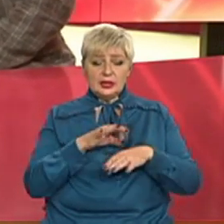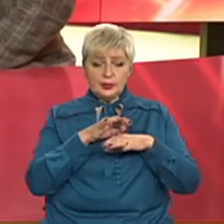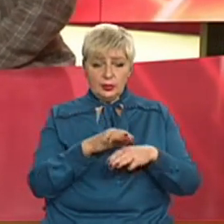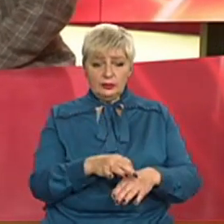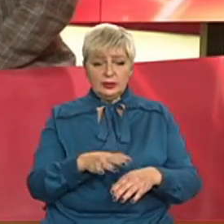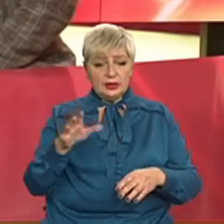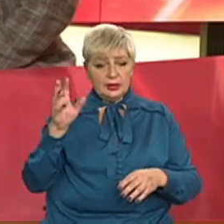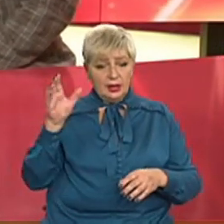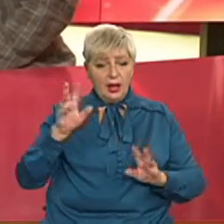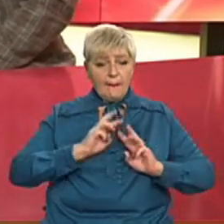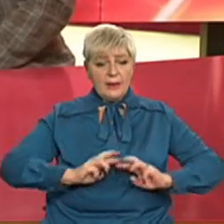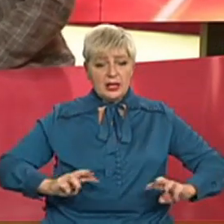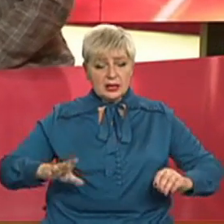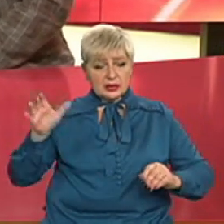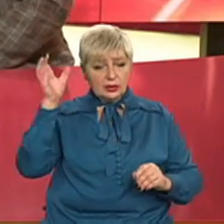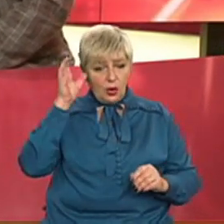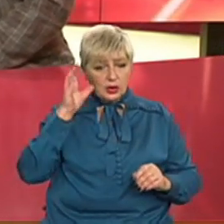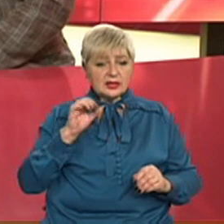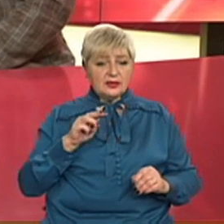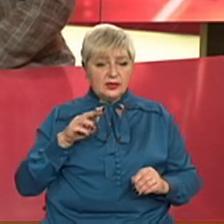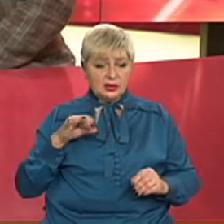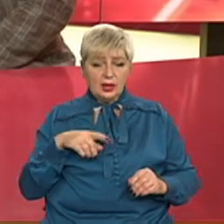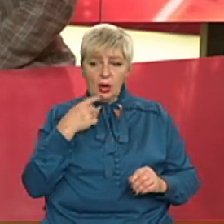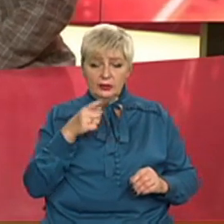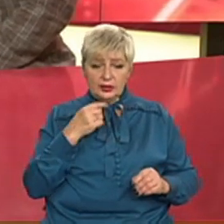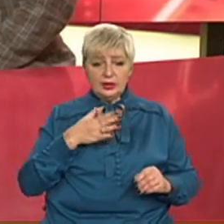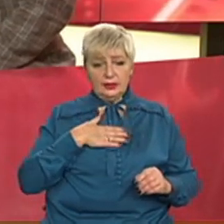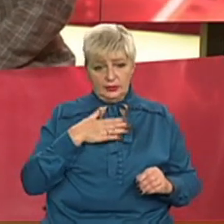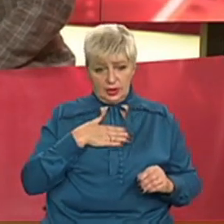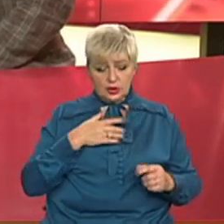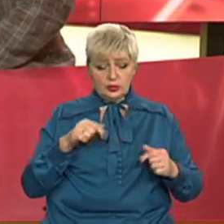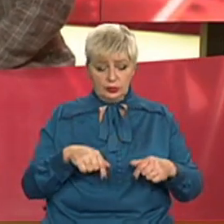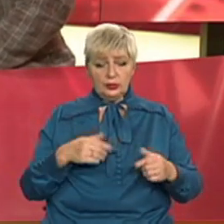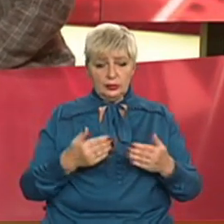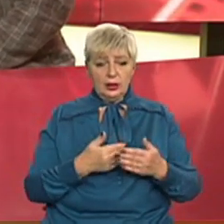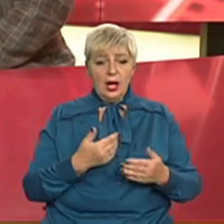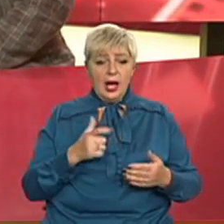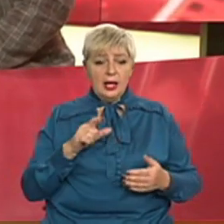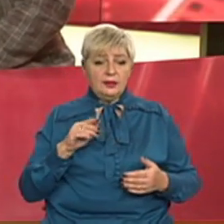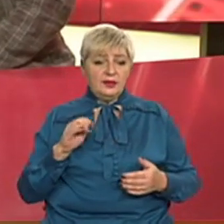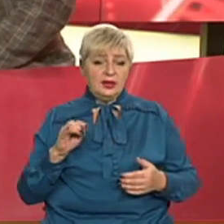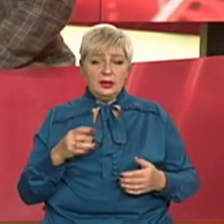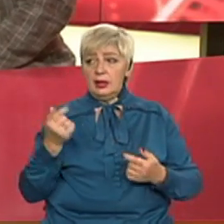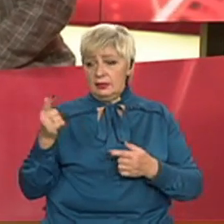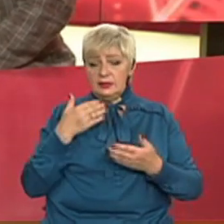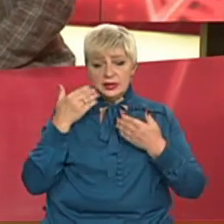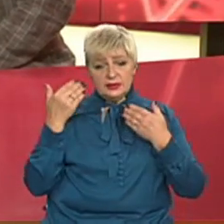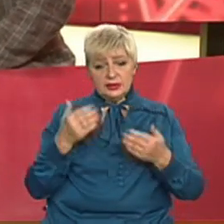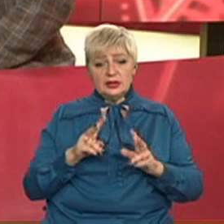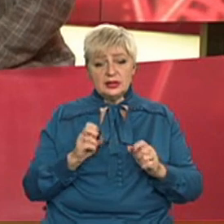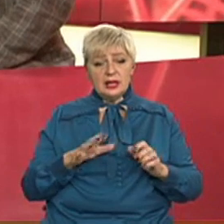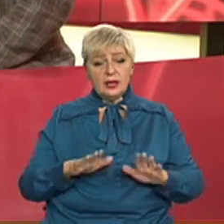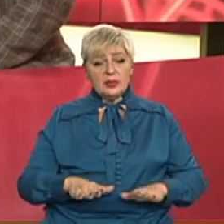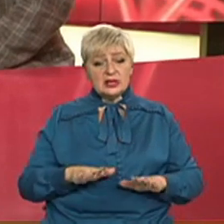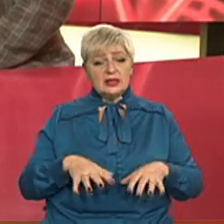це говорила, міністр освіти, так? Вона також говорила про це в нашому ефірі. Ви звертались, як